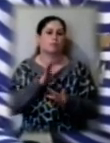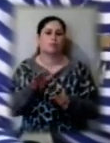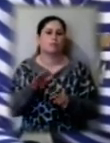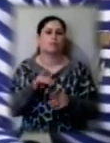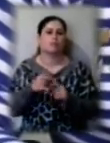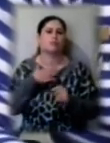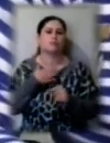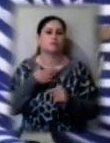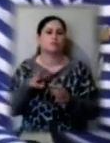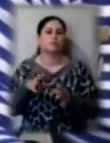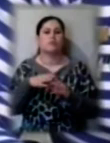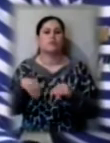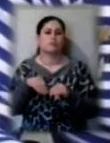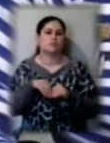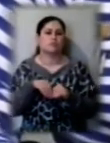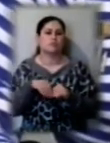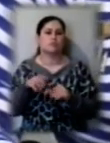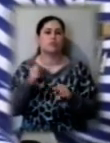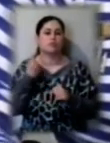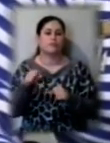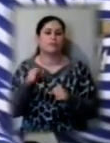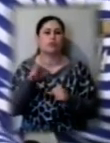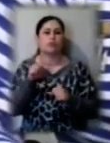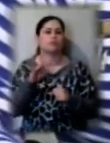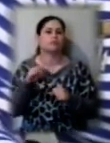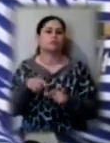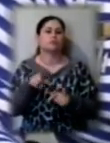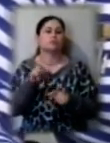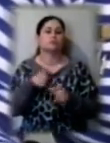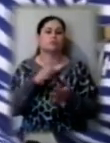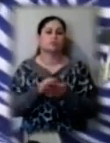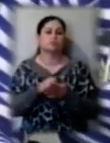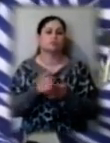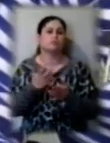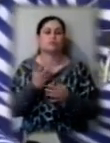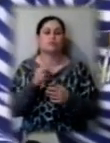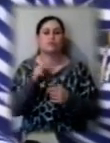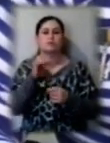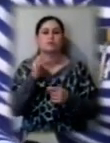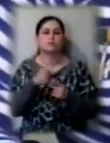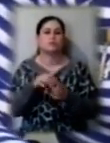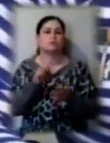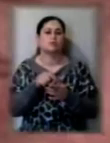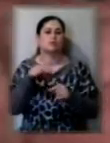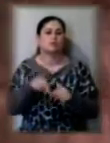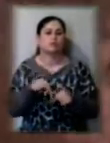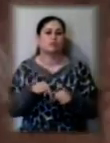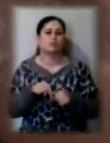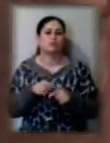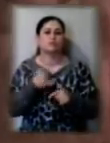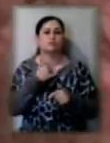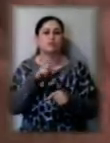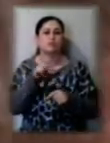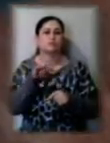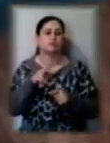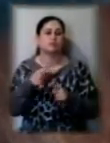спільної перемоги або ж того, що ми займаємо, які позиції займаємо тут, на Сході. Мене